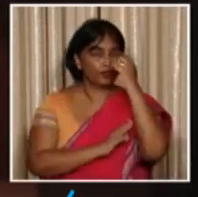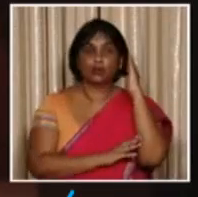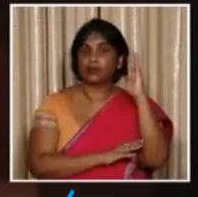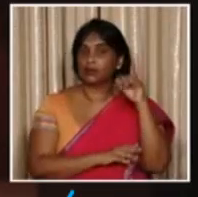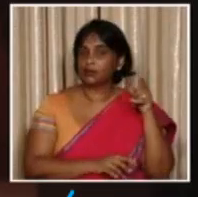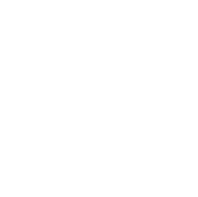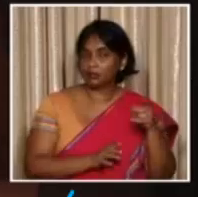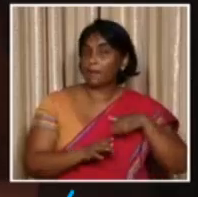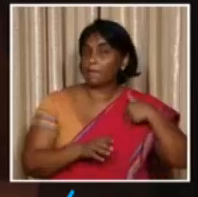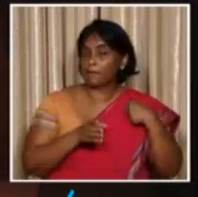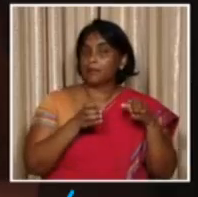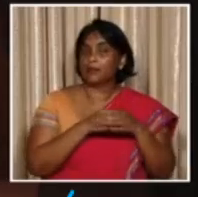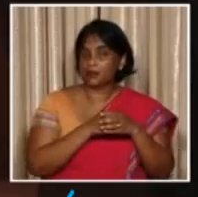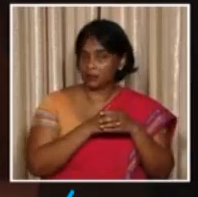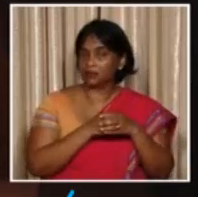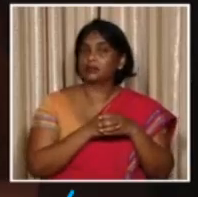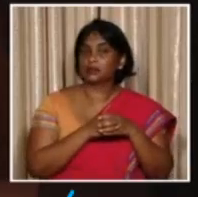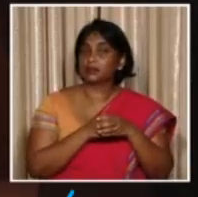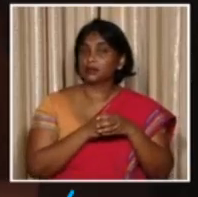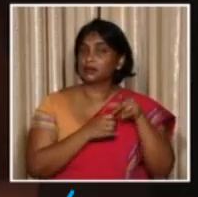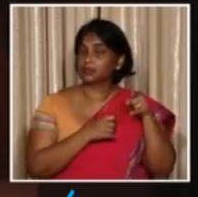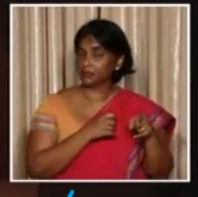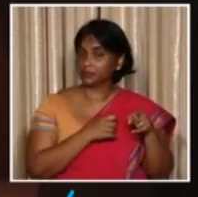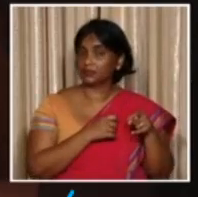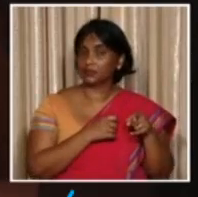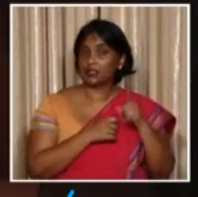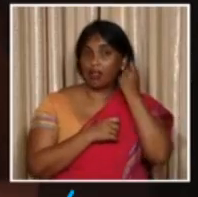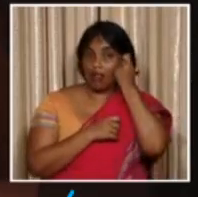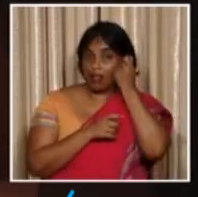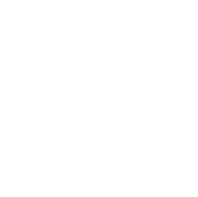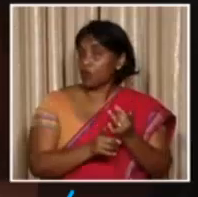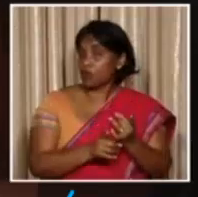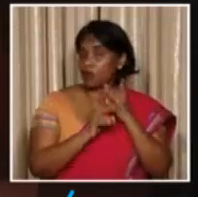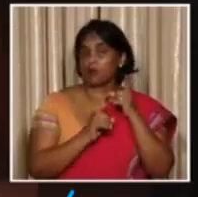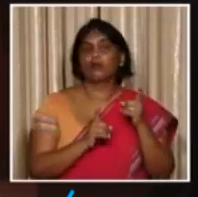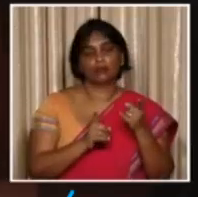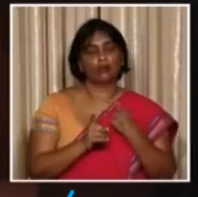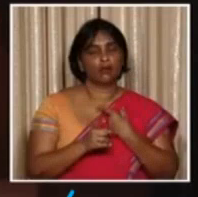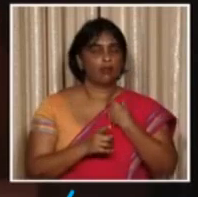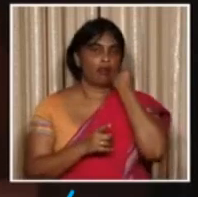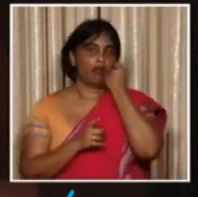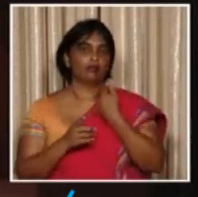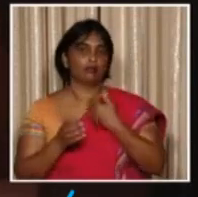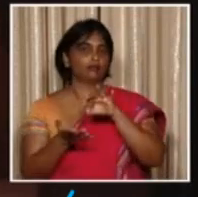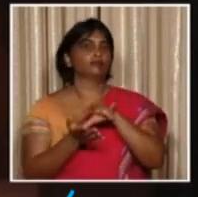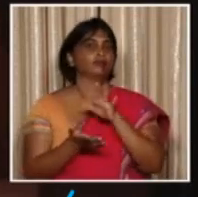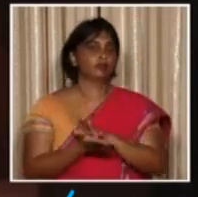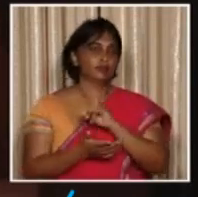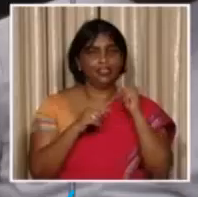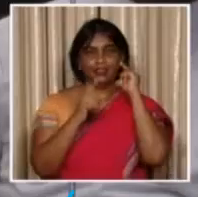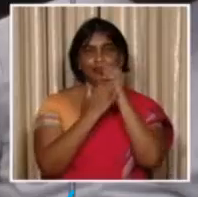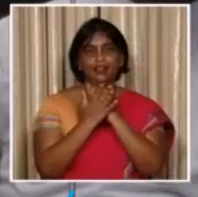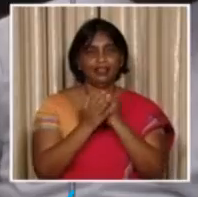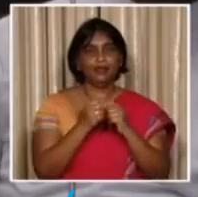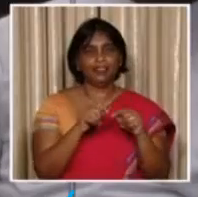හිම්පාණන් ප්‍රමුඛ බිෂප් තුමන්ලා පියතුමන්ලාගේ ඒ තීන්දුව මතයි අපි අපේ තීන්දුව ගන්න කියන එක මම මේ අවස්ථාවේ කියන්න